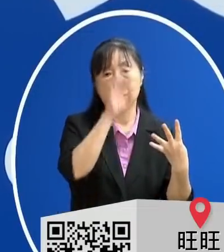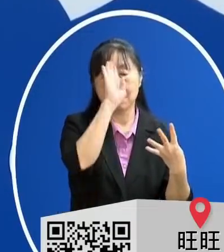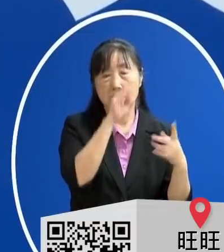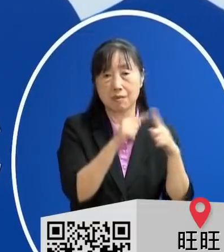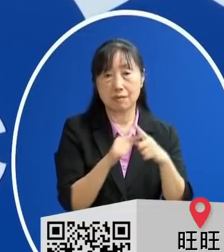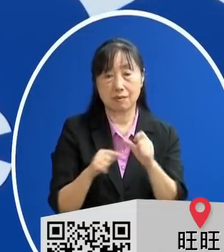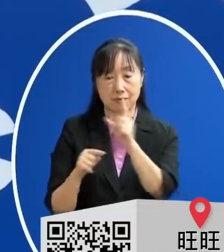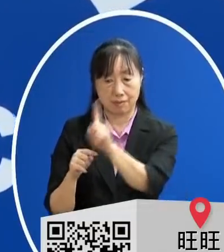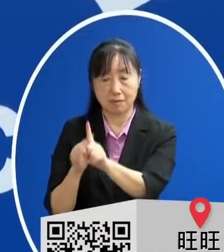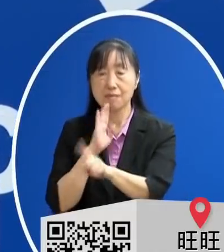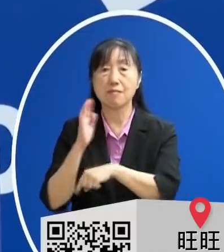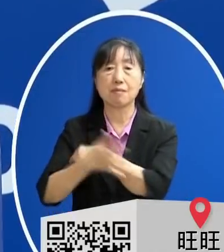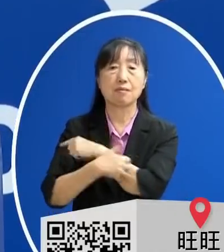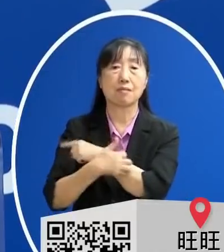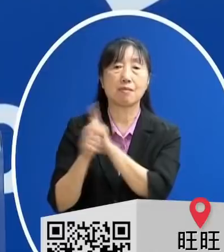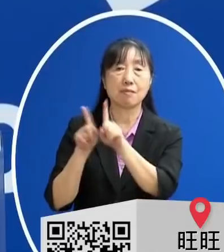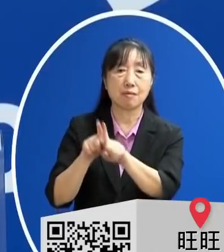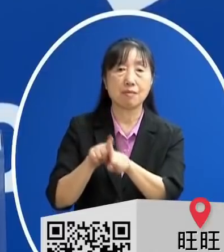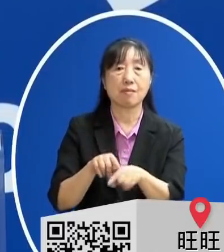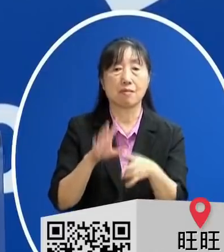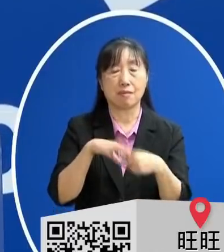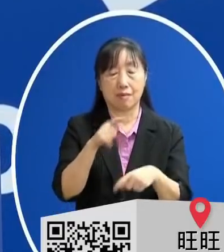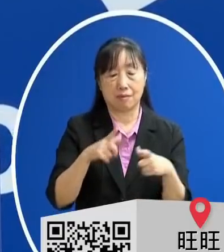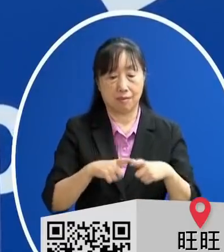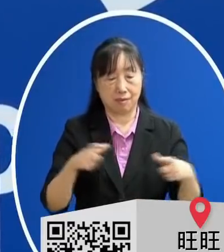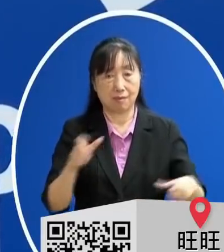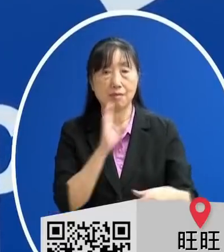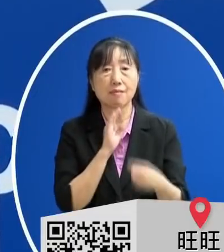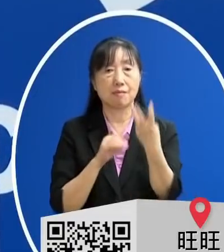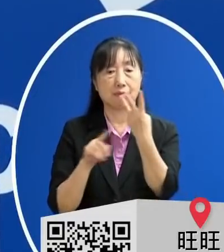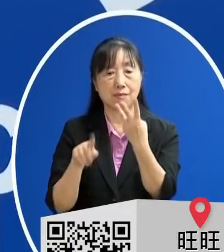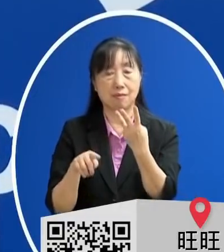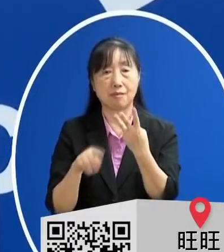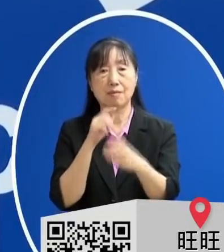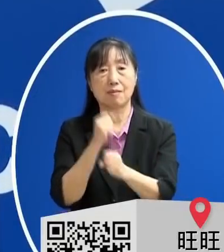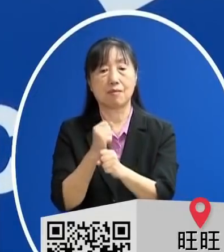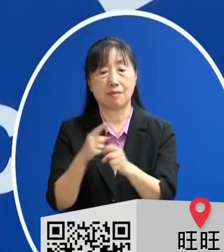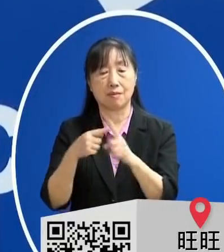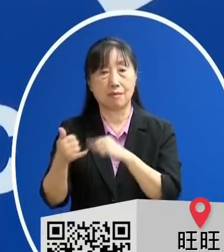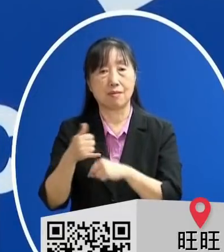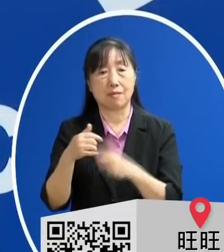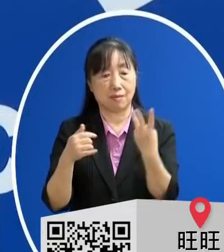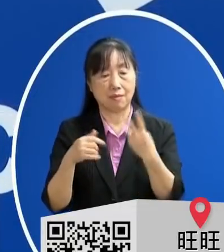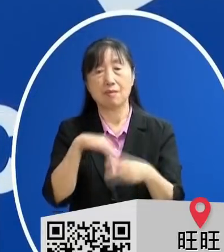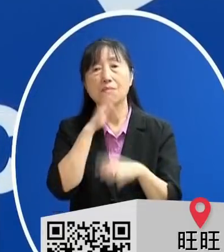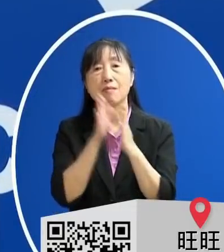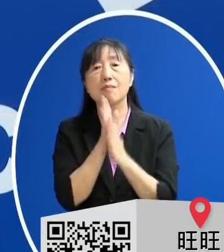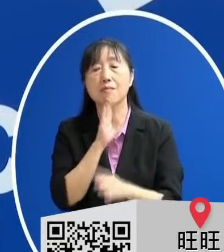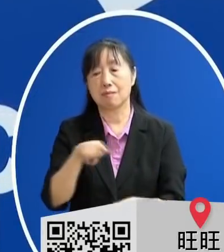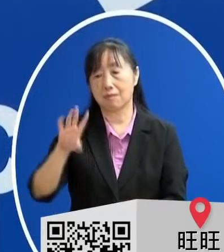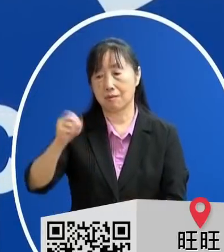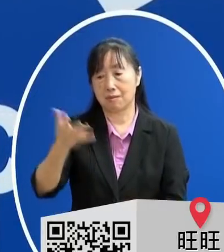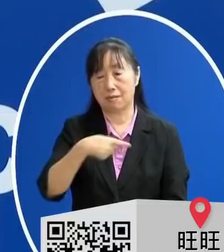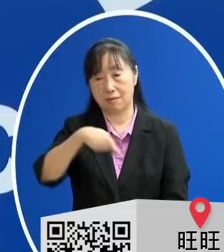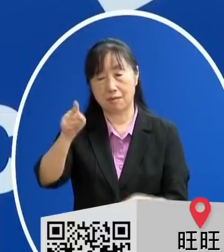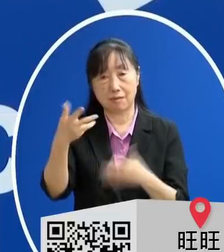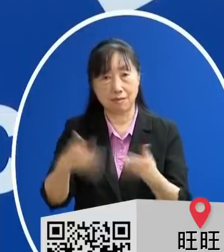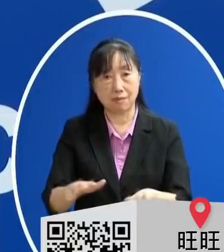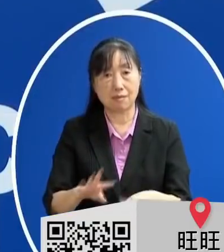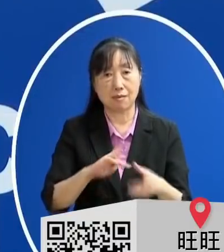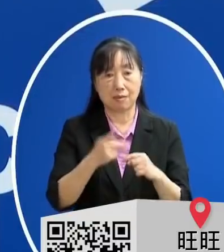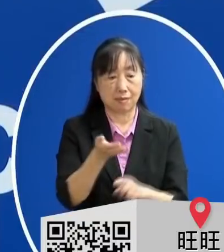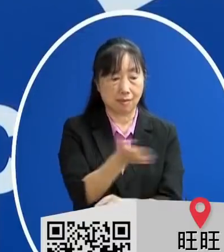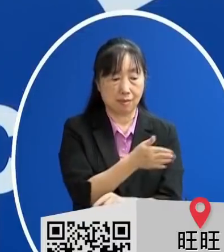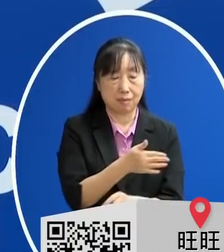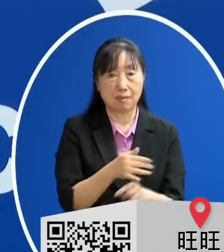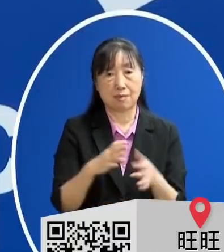有在扩大全院筛检的时候有3个员工确诊，这3位都有万华的地缘关系，那但是跟前面的传播链